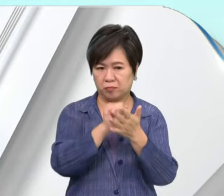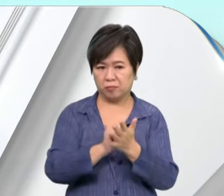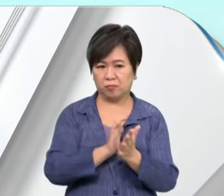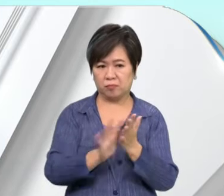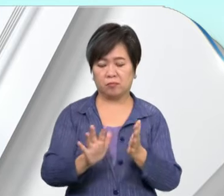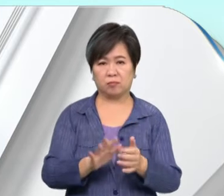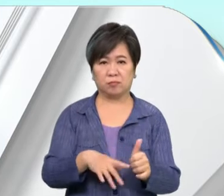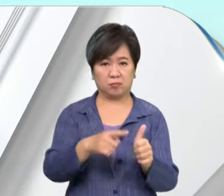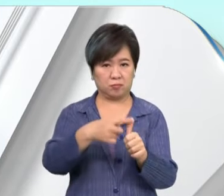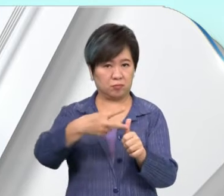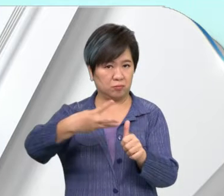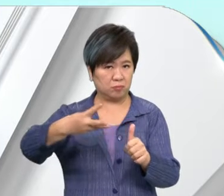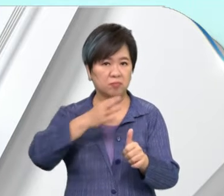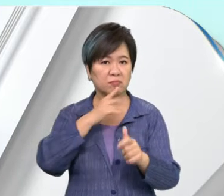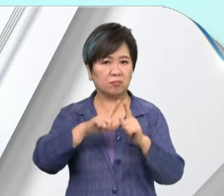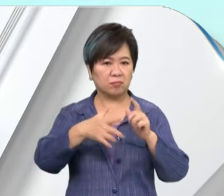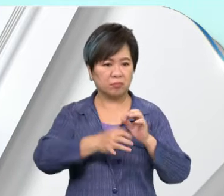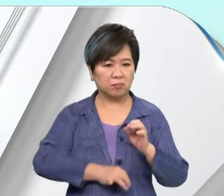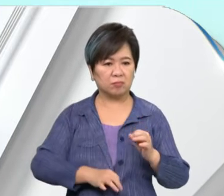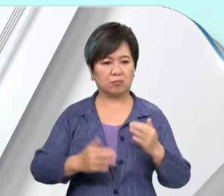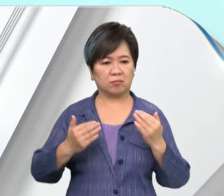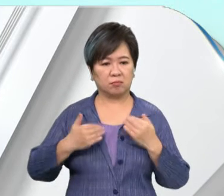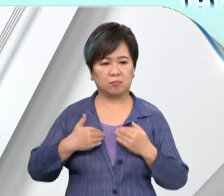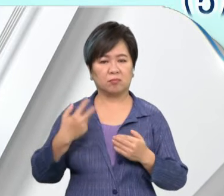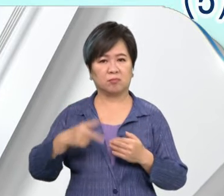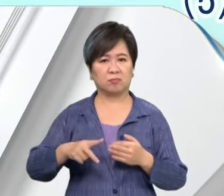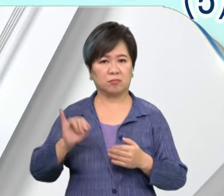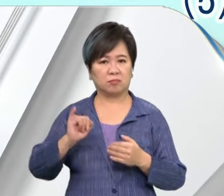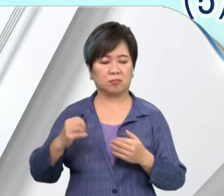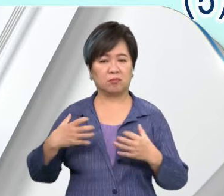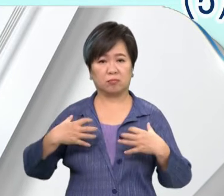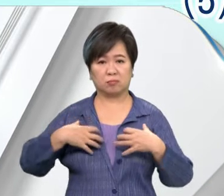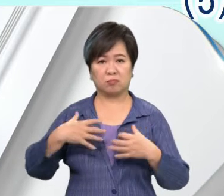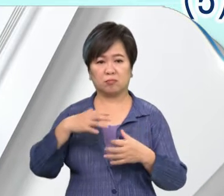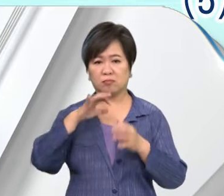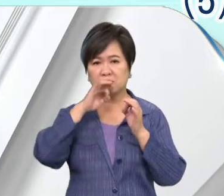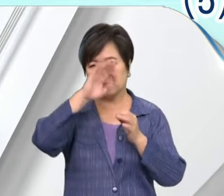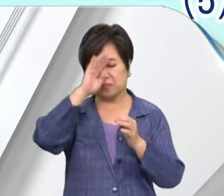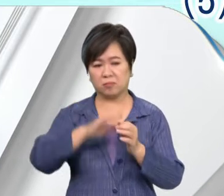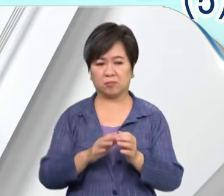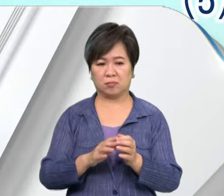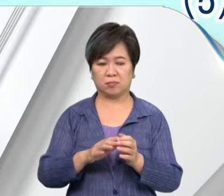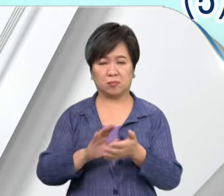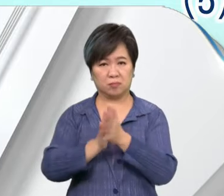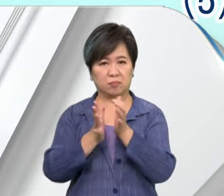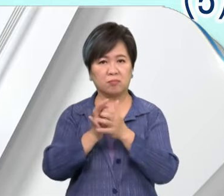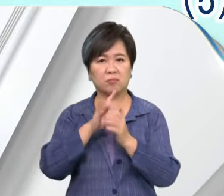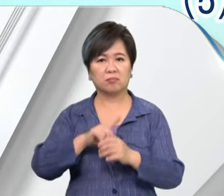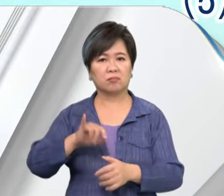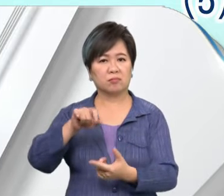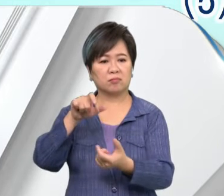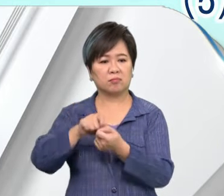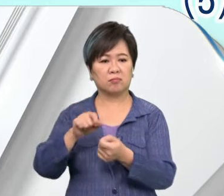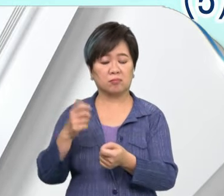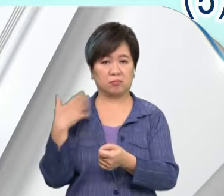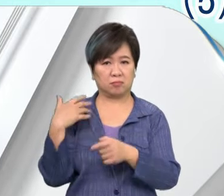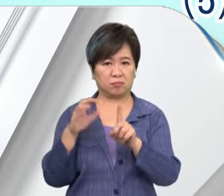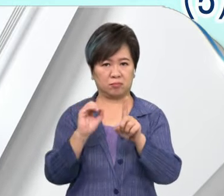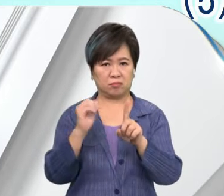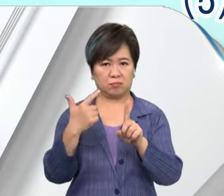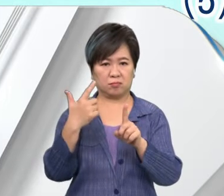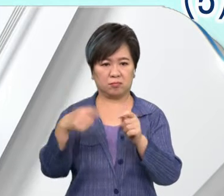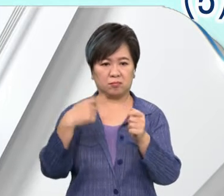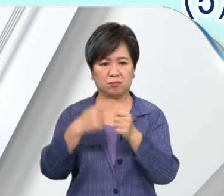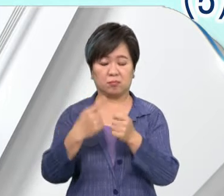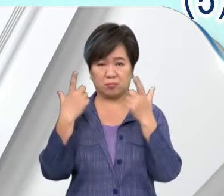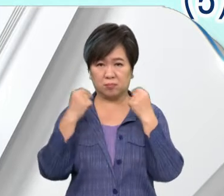前三名分别是大肠癌、肺癌、韩国五型内癌。排名出现变化的是，只有颈癌独立把控六年的第